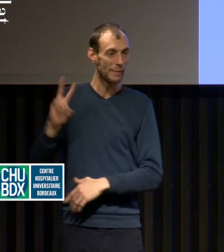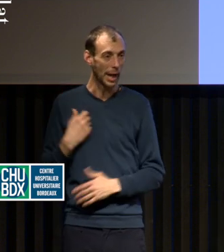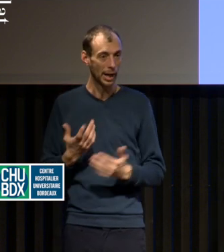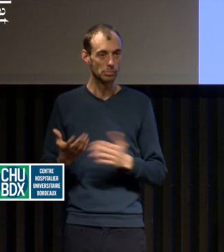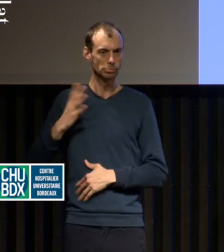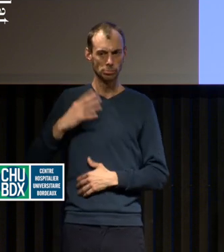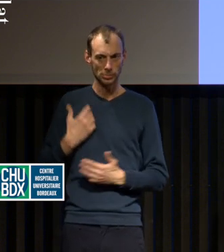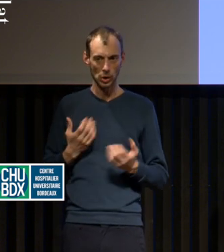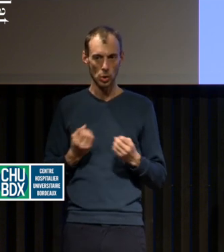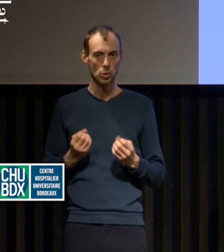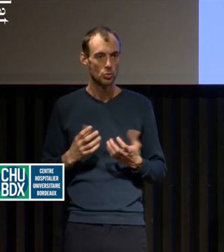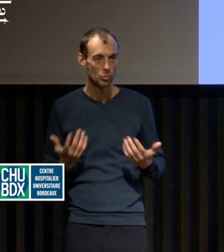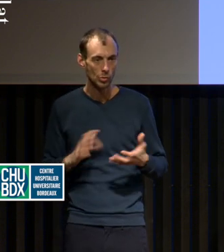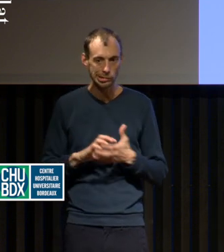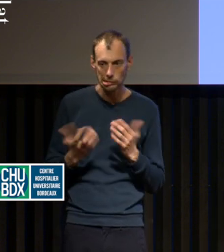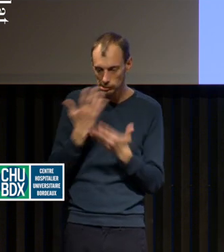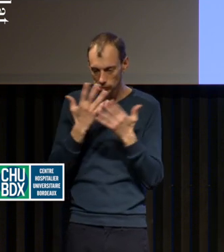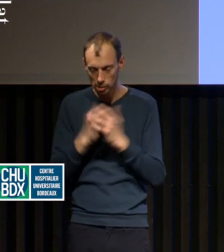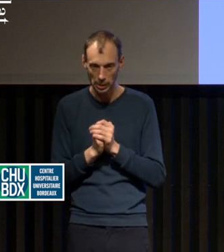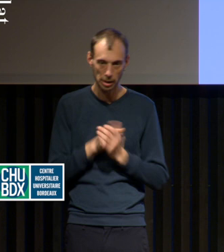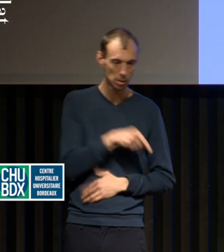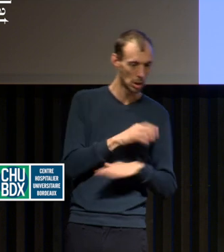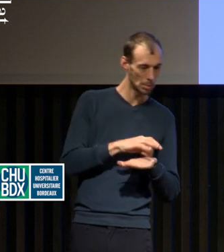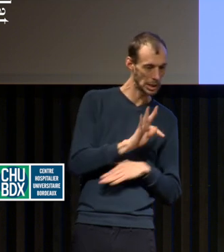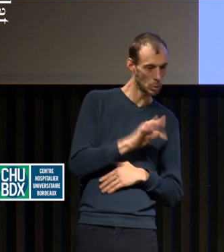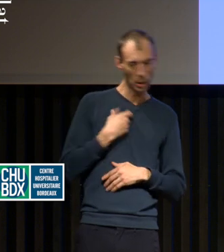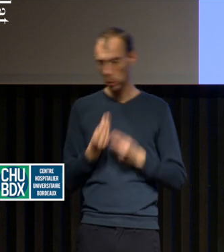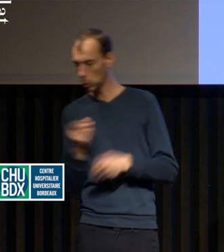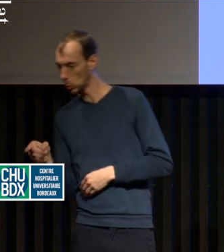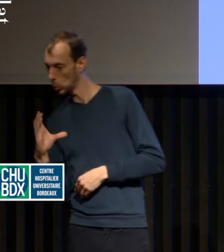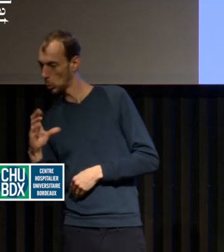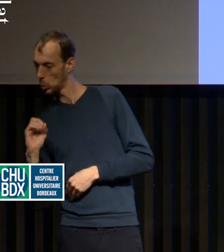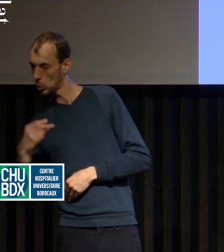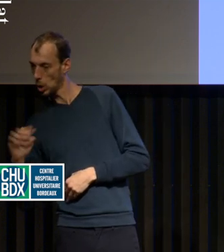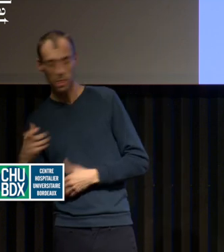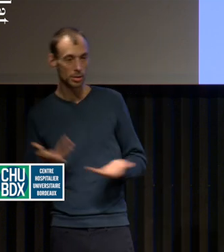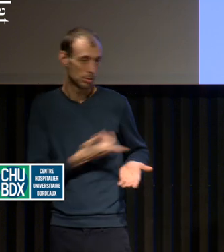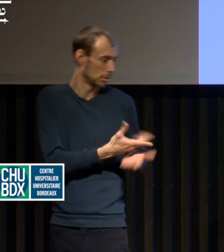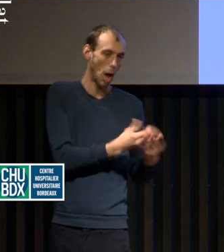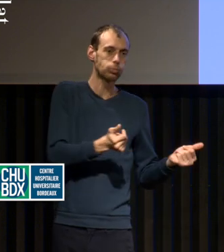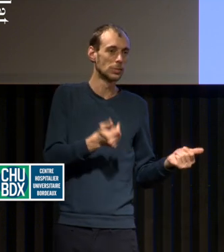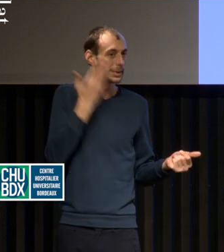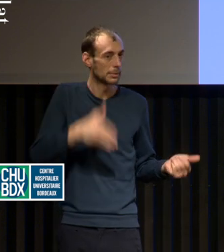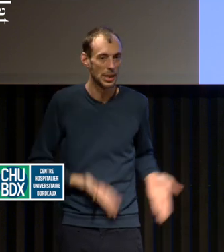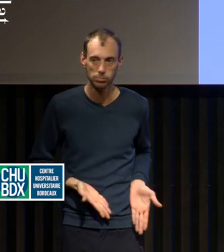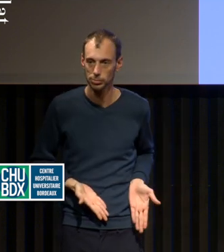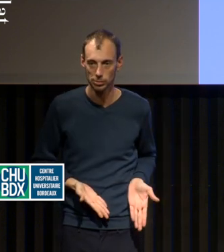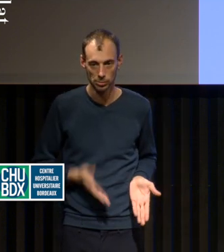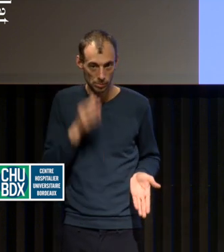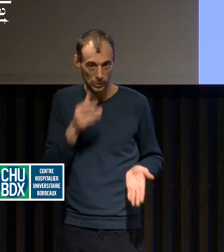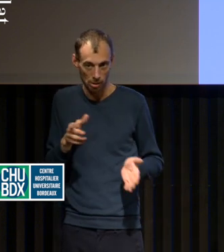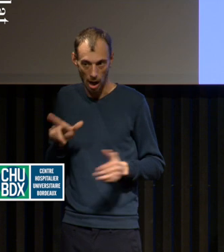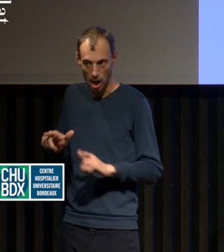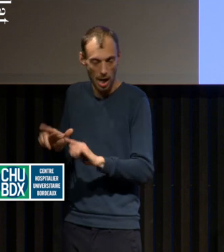était gênés. On dit, est-ce que c'est une tuberculose ou une maladie de Crohn? Aujourd'hui, il n'y a plus de tuberculose intestinale. Il n'y a plus que des maladies de Crohn. Et c'est vrai en France, depuis